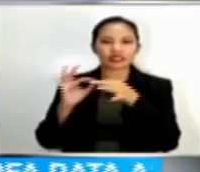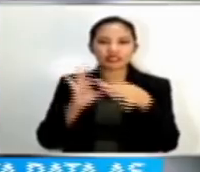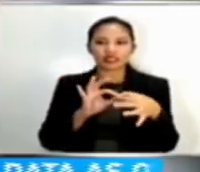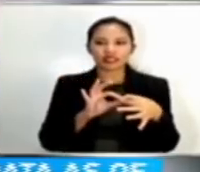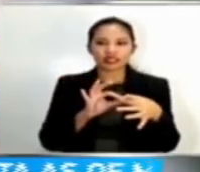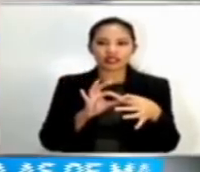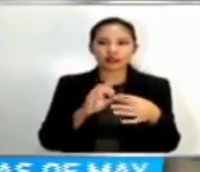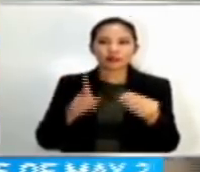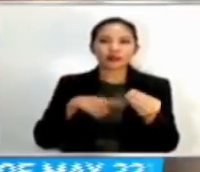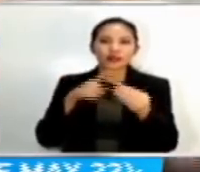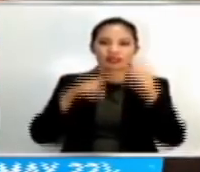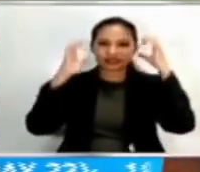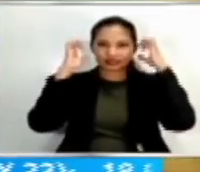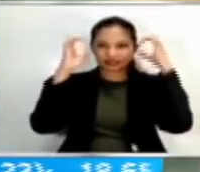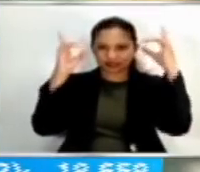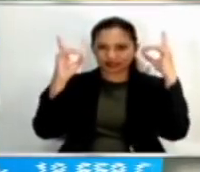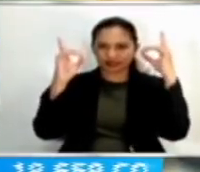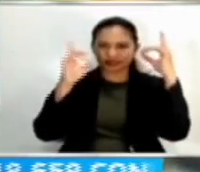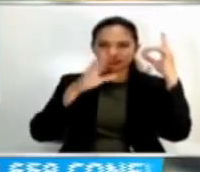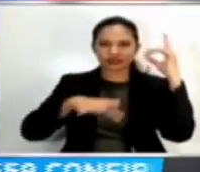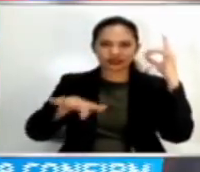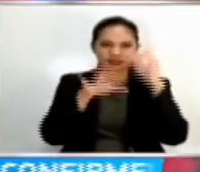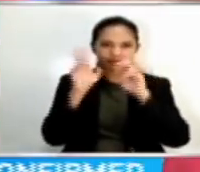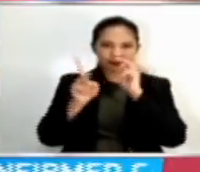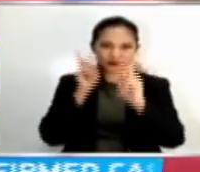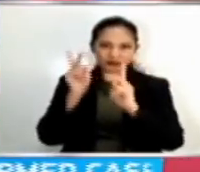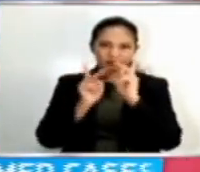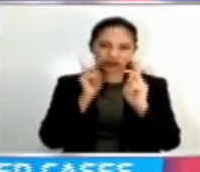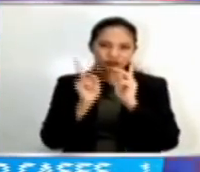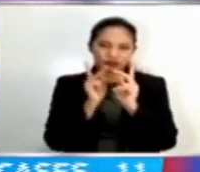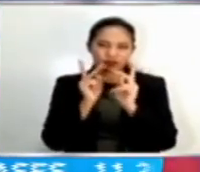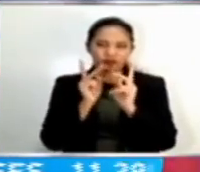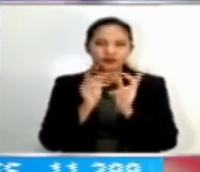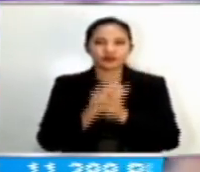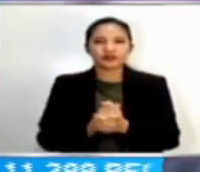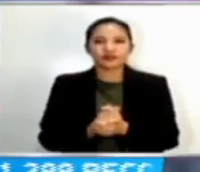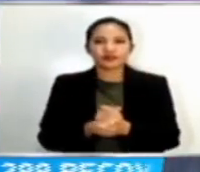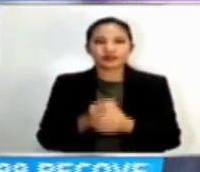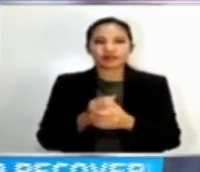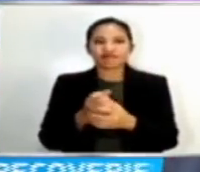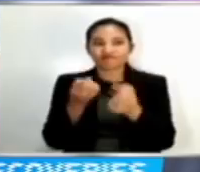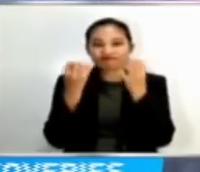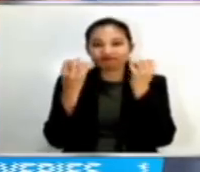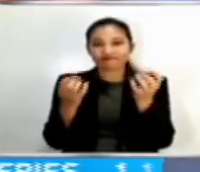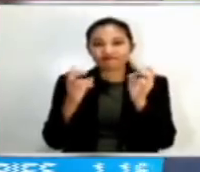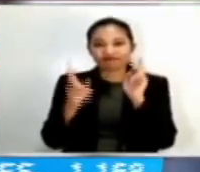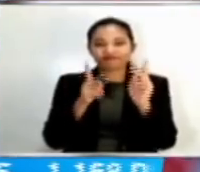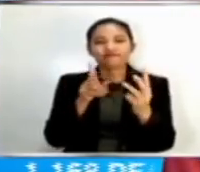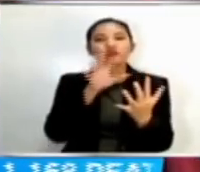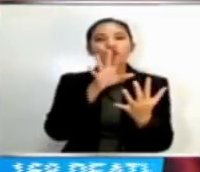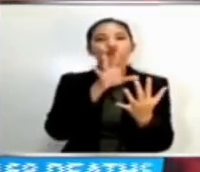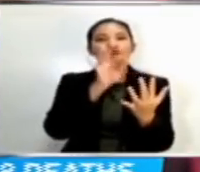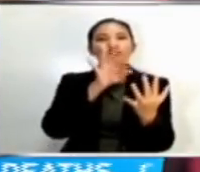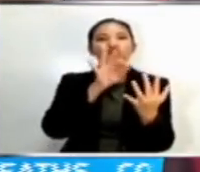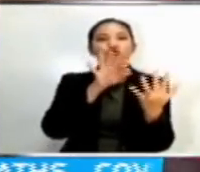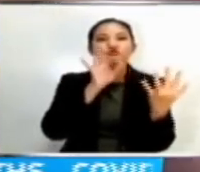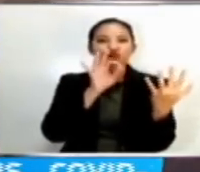pag-educate ng mga kababayan natin. Maraming namimili ng brand kasi hindi nila alam